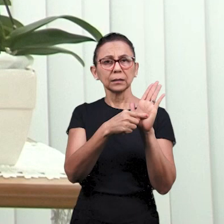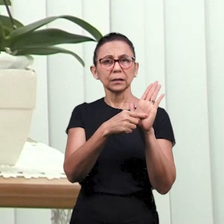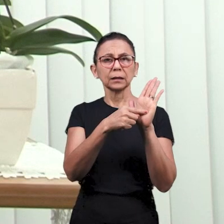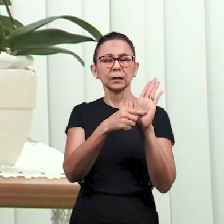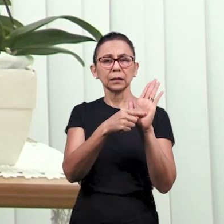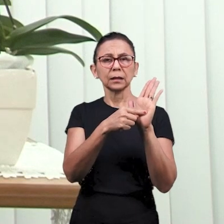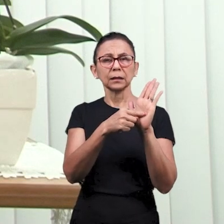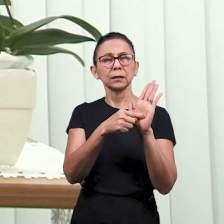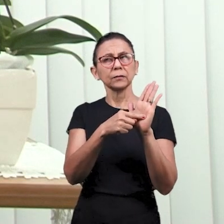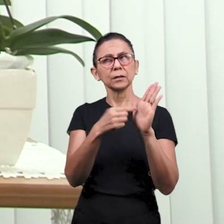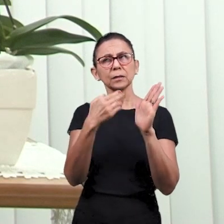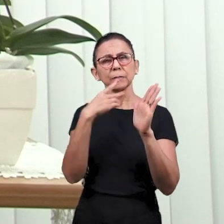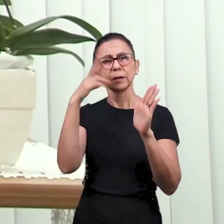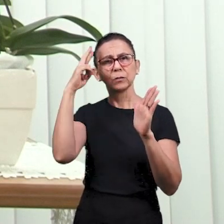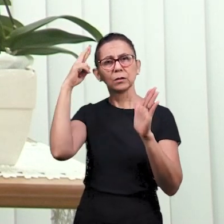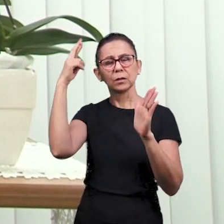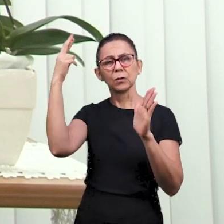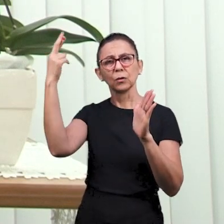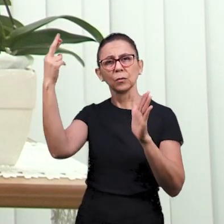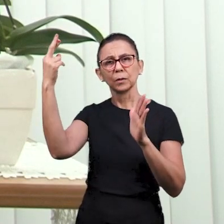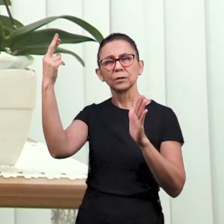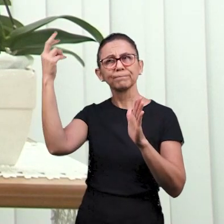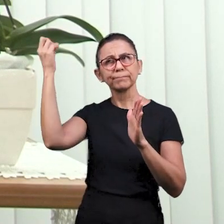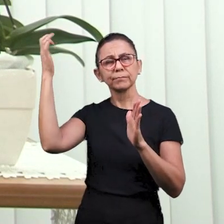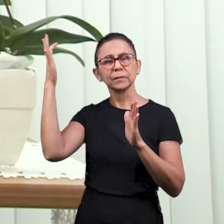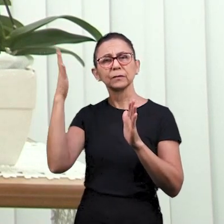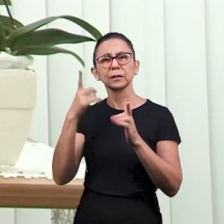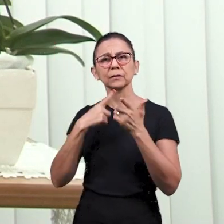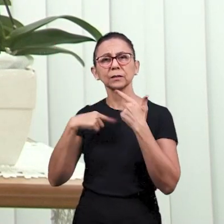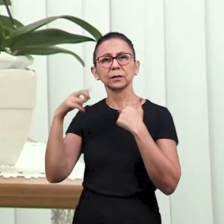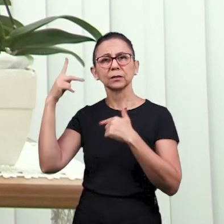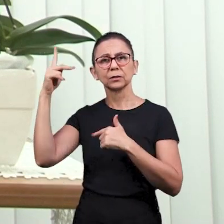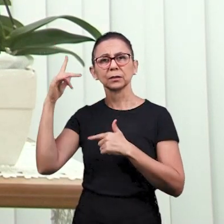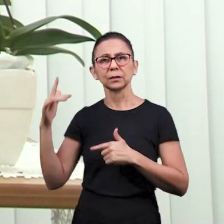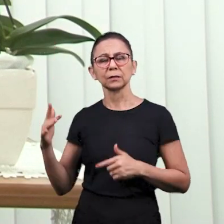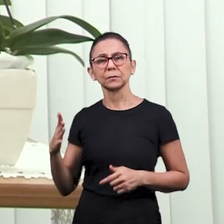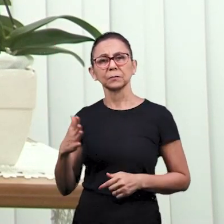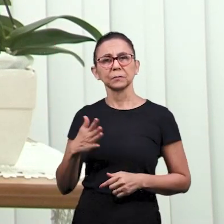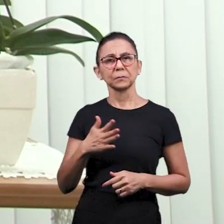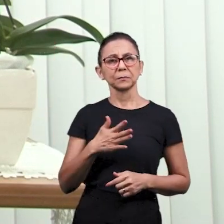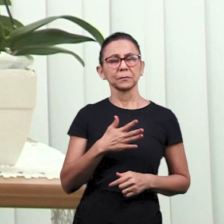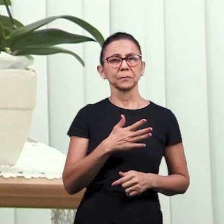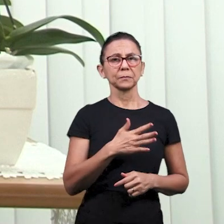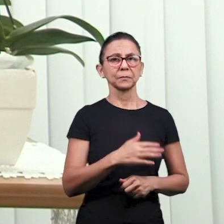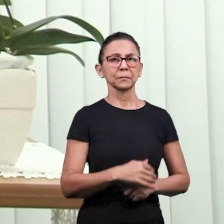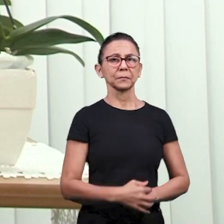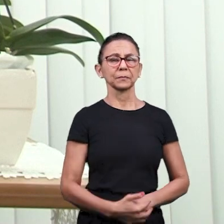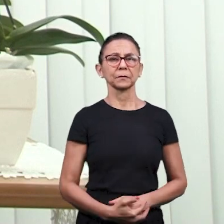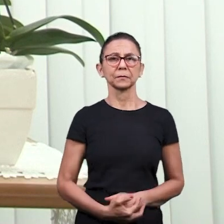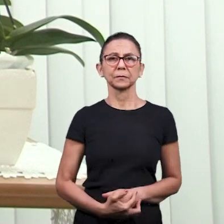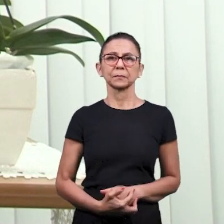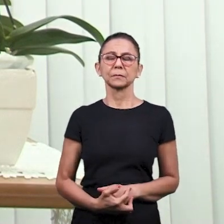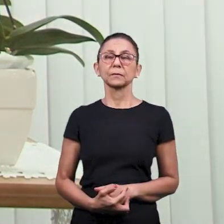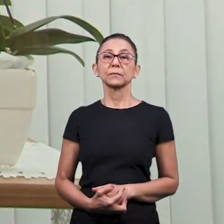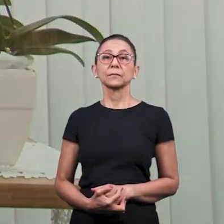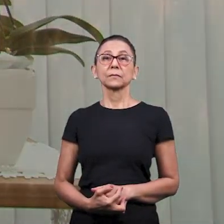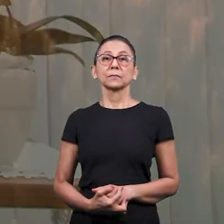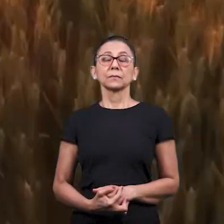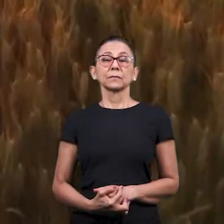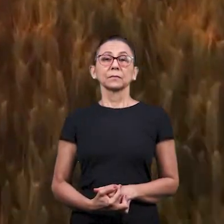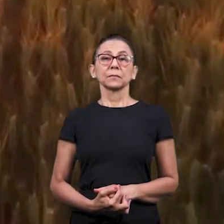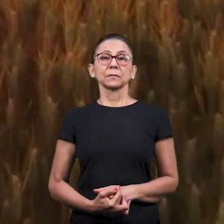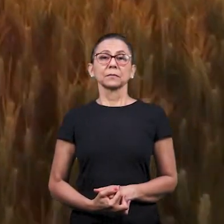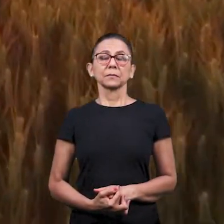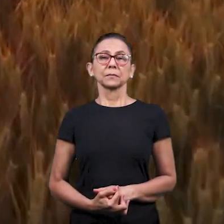передайте Библию друг другу, и вы просите Господа, чтобы Он проговорил вам слово, и чтобы Господь даровал вам